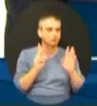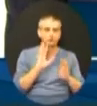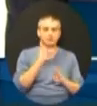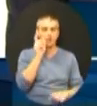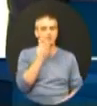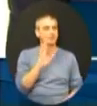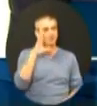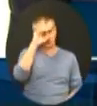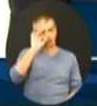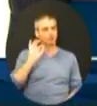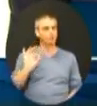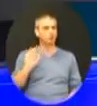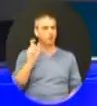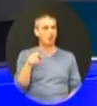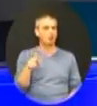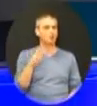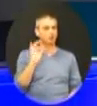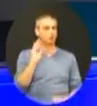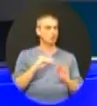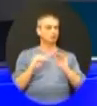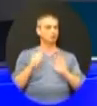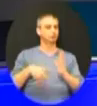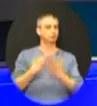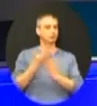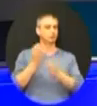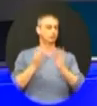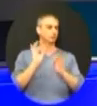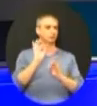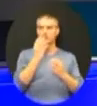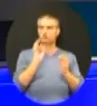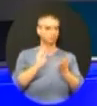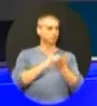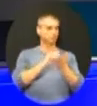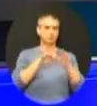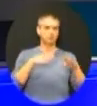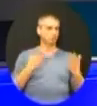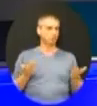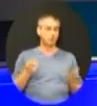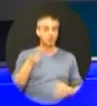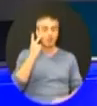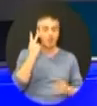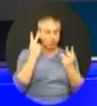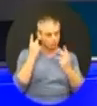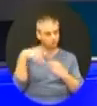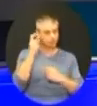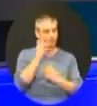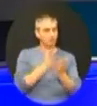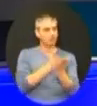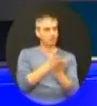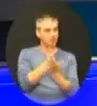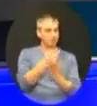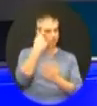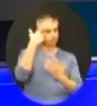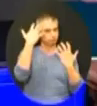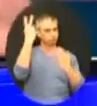מה בן אדם מה השקפת עולמו של בן אדם על מנת שהוא ישמש יועץ משפטי של איזשהו משרד ממשלתי אני חושבת שחשוב שהוא יהיה בן אדם אגון